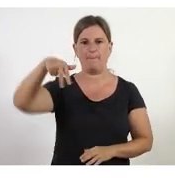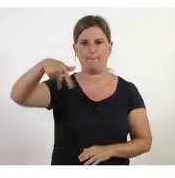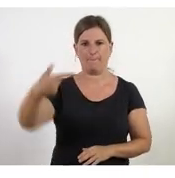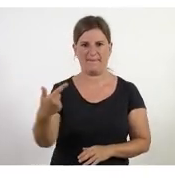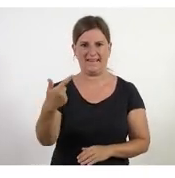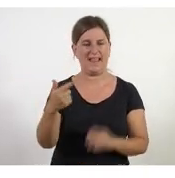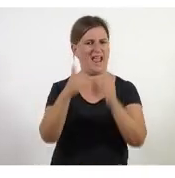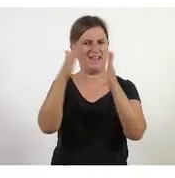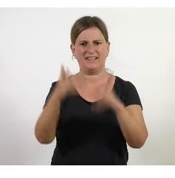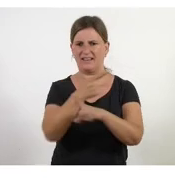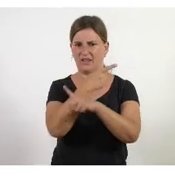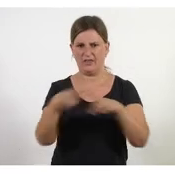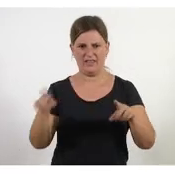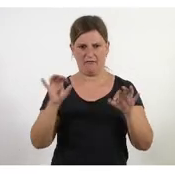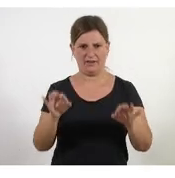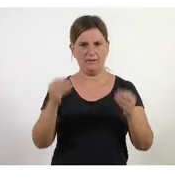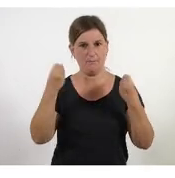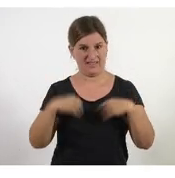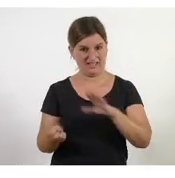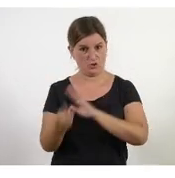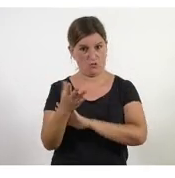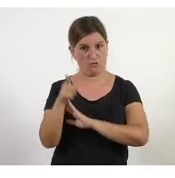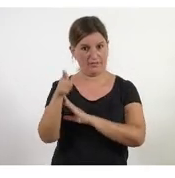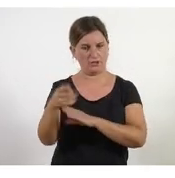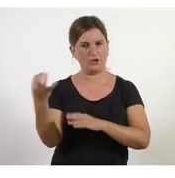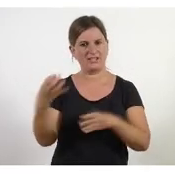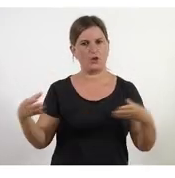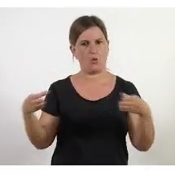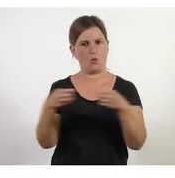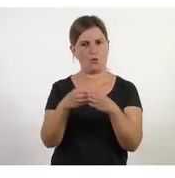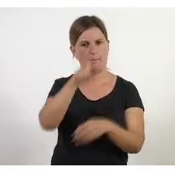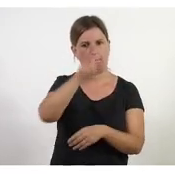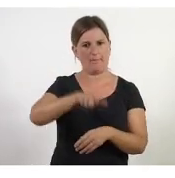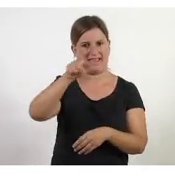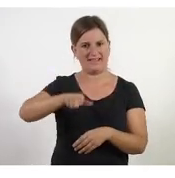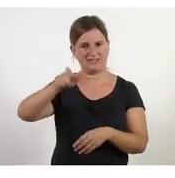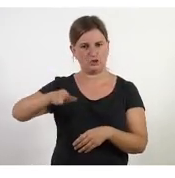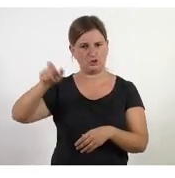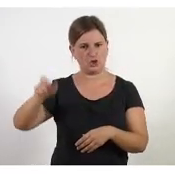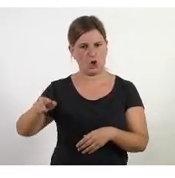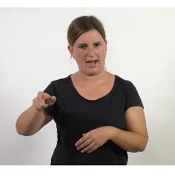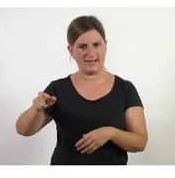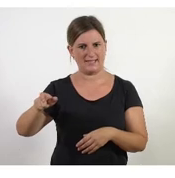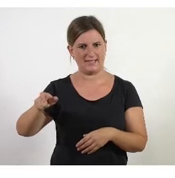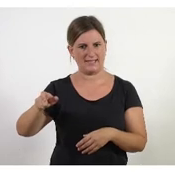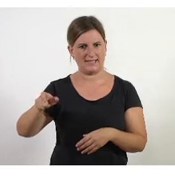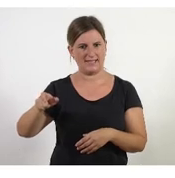totalment diferent. La Fundació Teaming és un grup de persones, ara coneixem una miqueta més, que